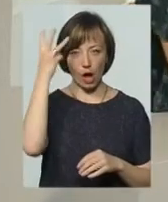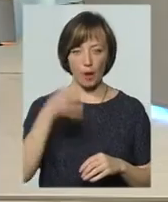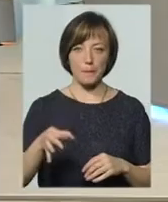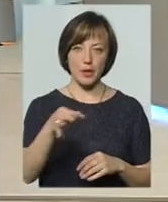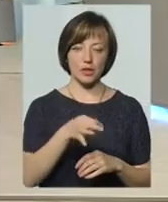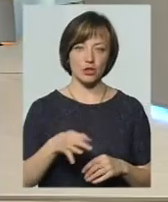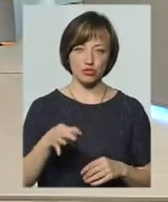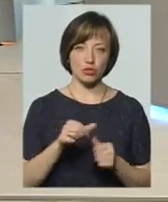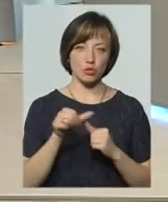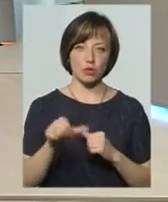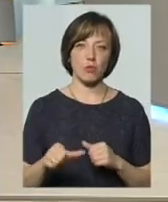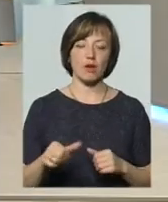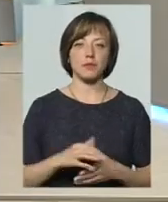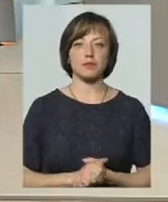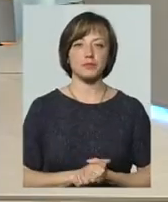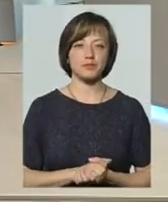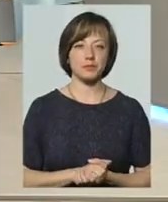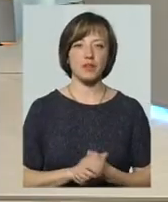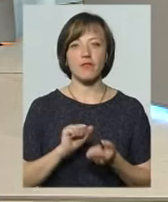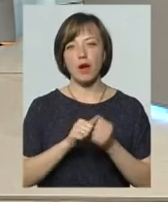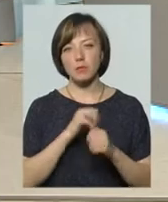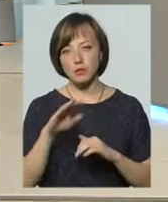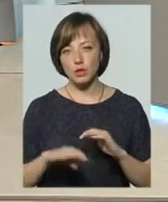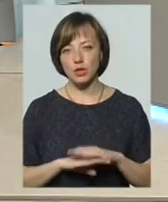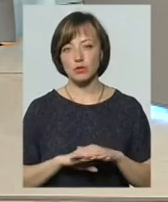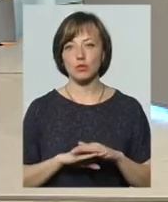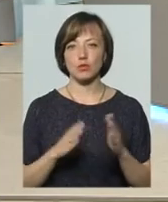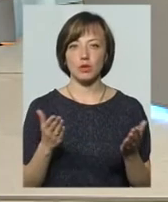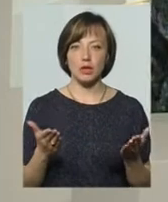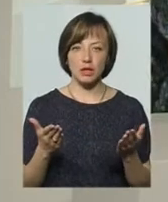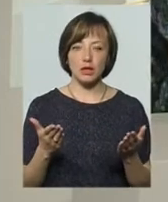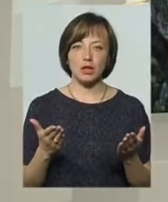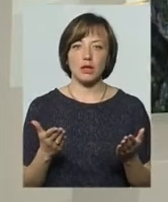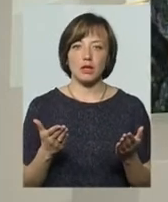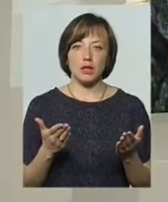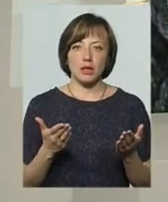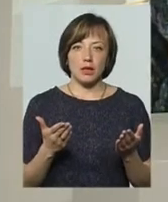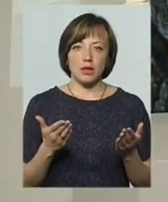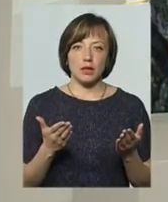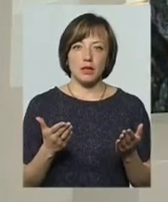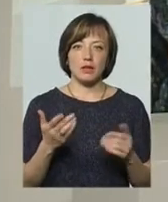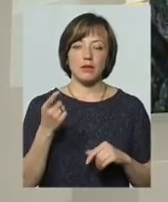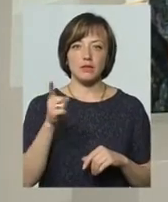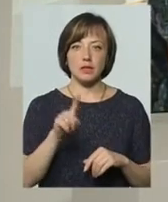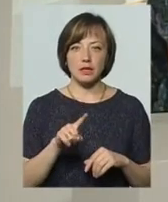Хмельниччині, зокрема, в обласному центрі, в Кам'янці-Подільському, зокрема, ну, принаймні, хоча б в тих мальовничих